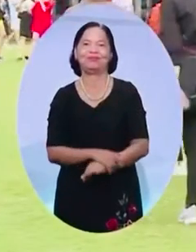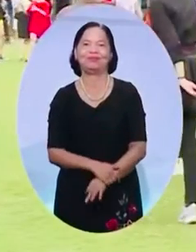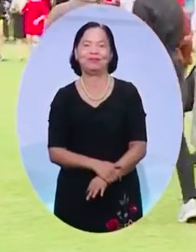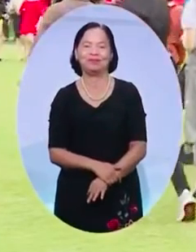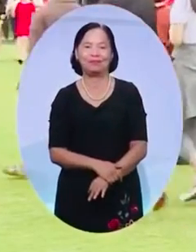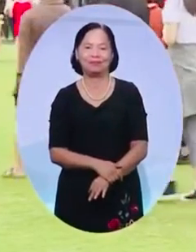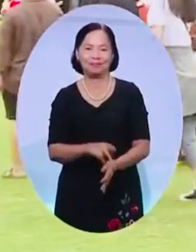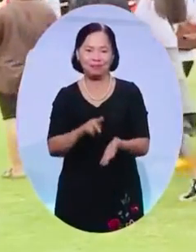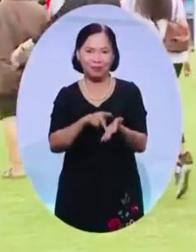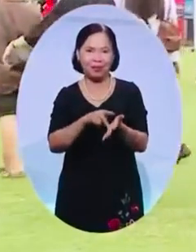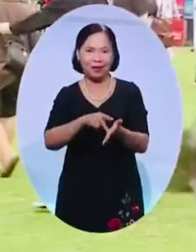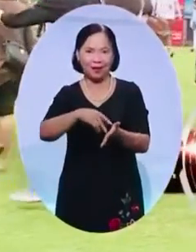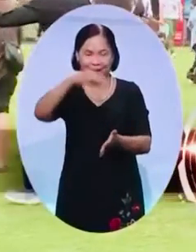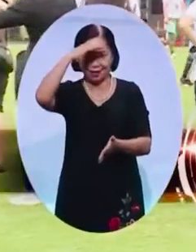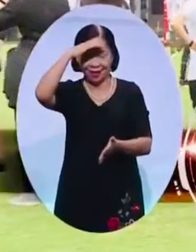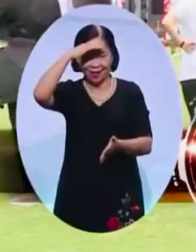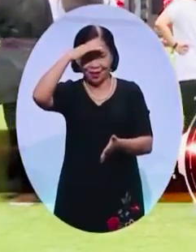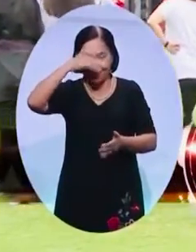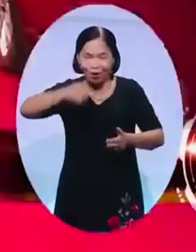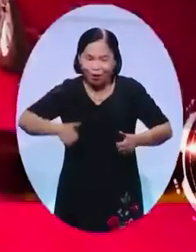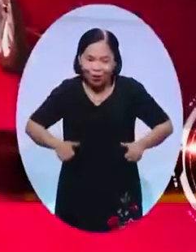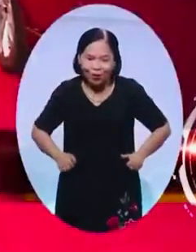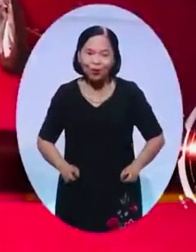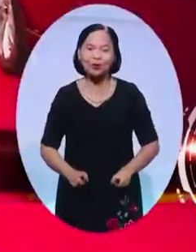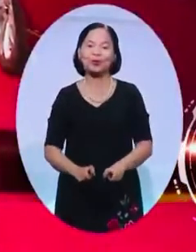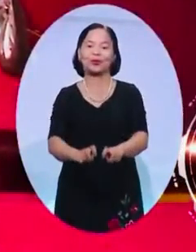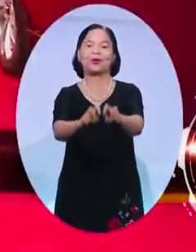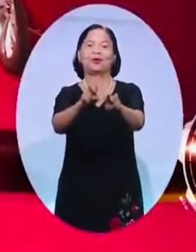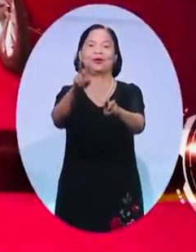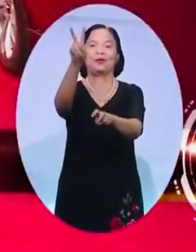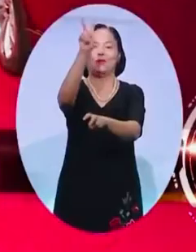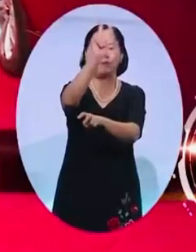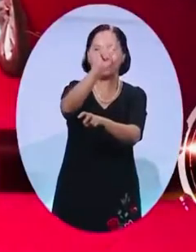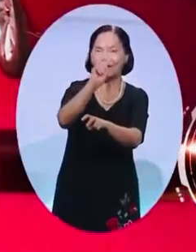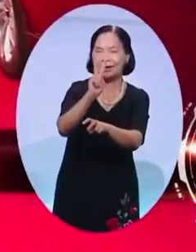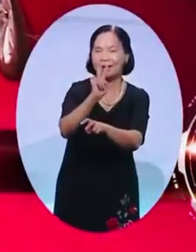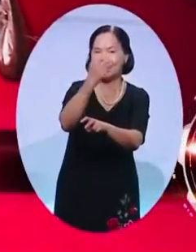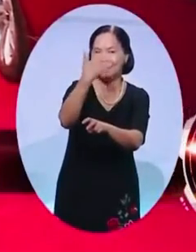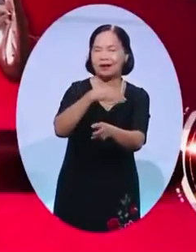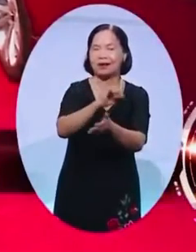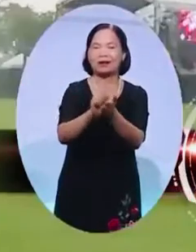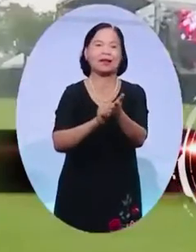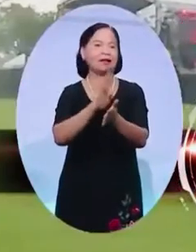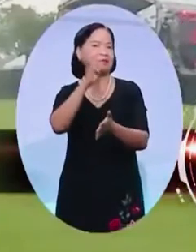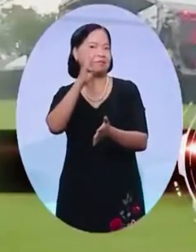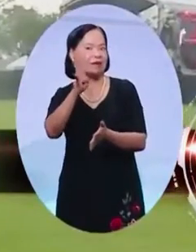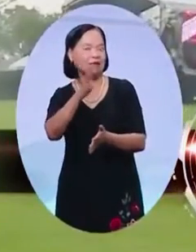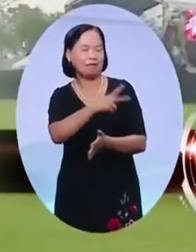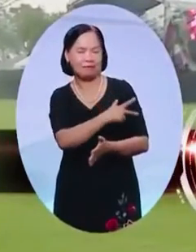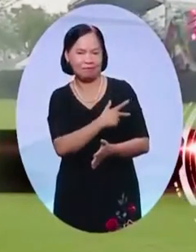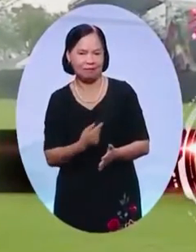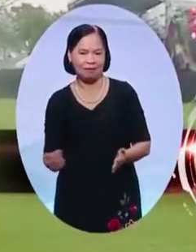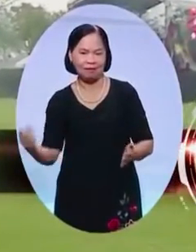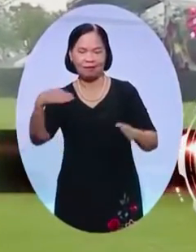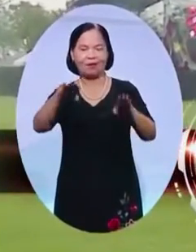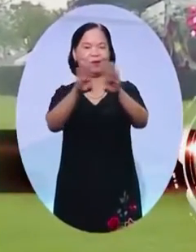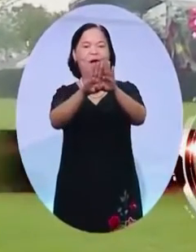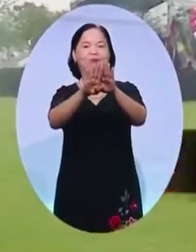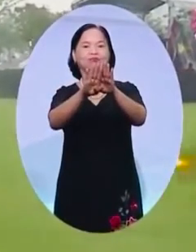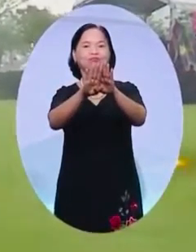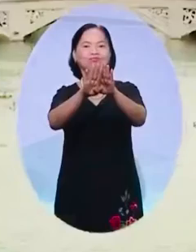Đây là sự kiện chào đón chặng đua công thức 1 VinFast Việt Nam Grand Prix sẽ diễn ra vào tháng 4 tới. Khách tham dự vào cổng hoàn toàn miễn